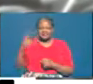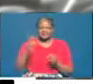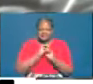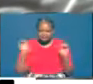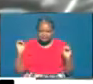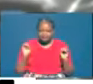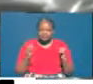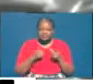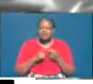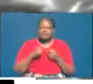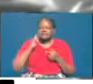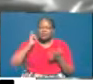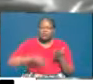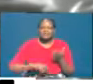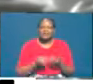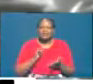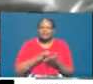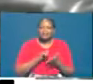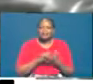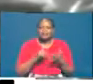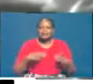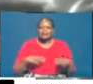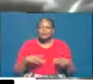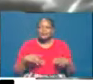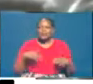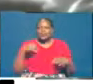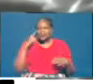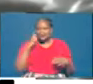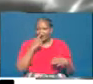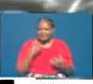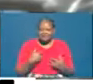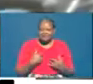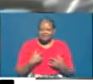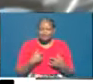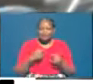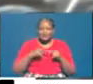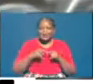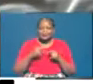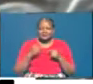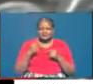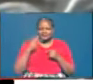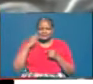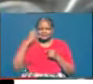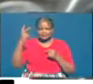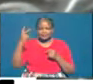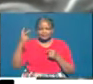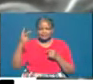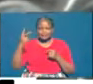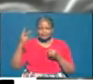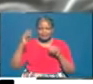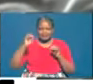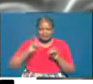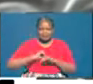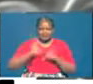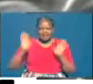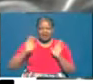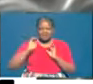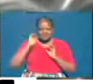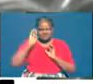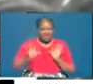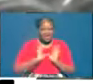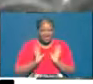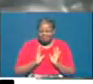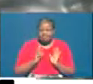mimi nawaambia wale ambao wako na macho waangalie, si mbali lakini waangalie katika mji wa